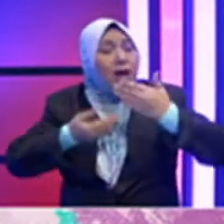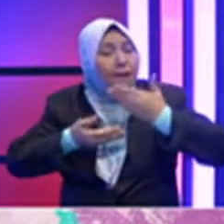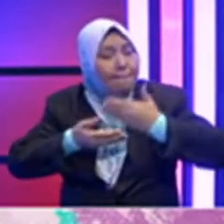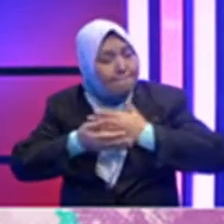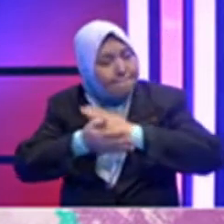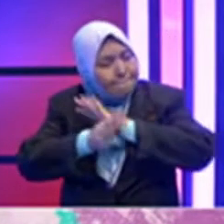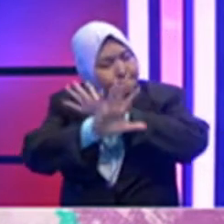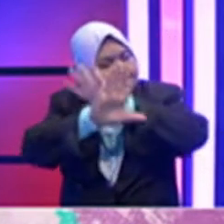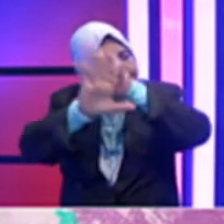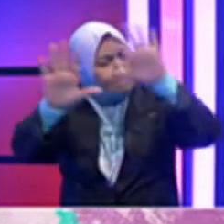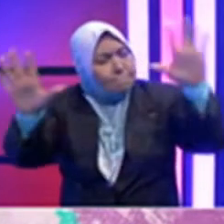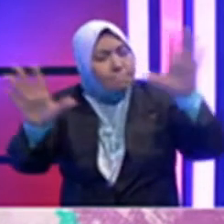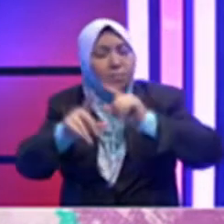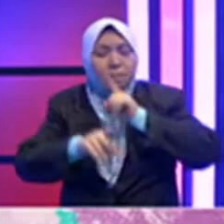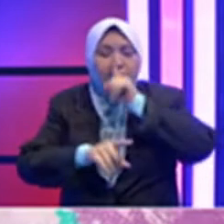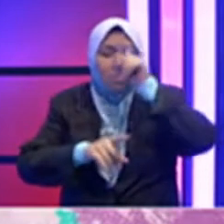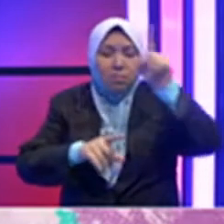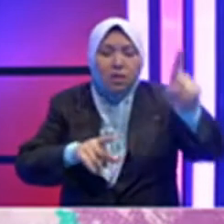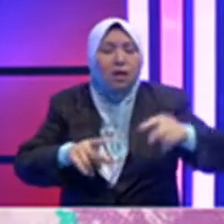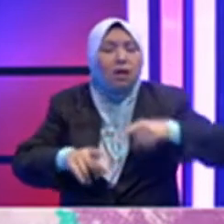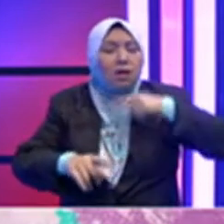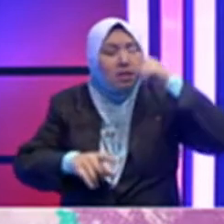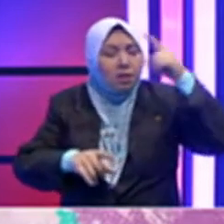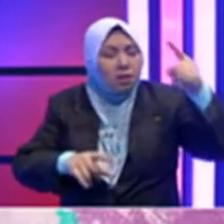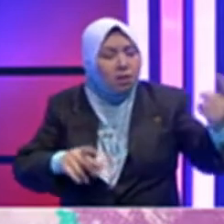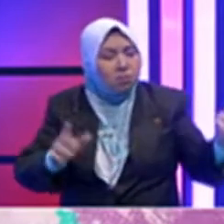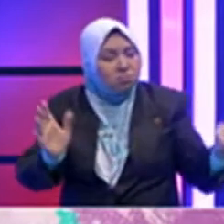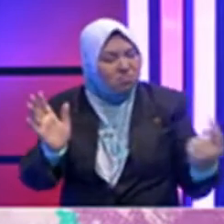قالوا هذا سحر